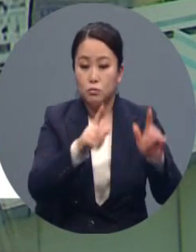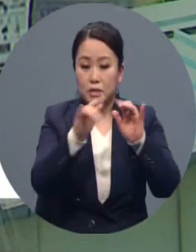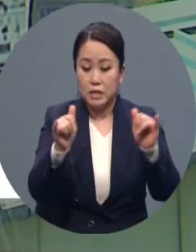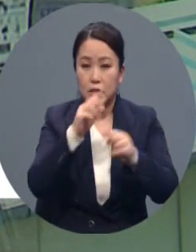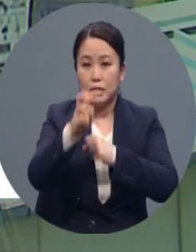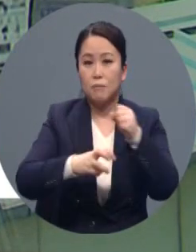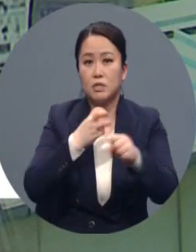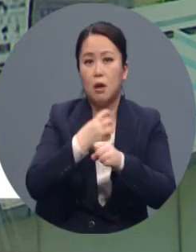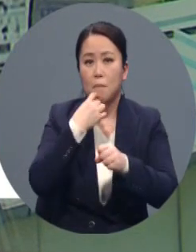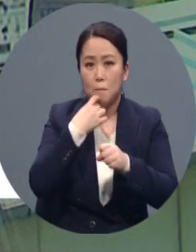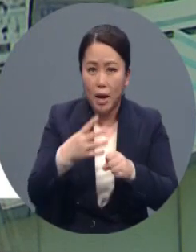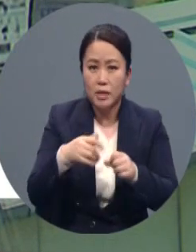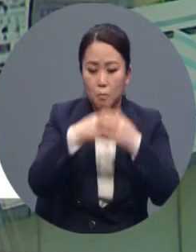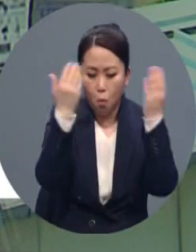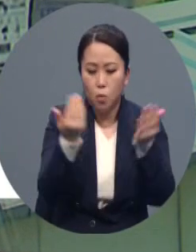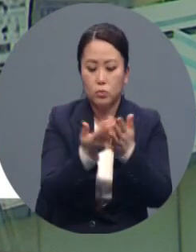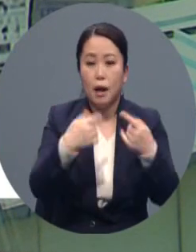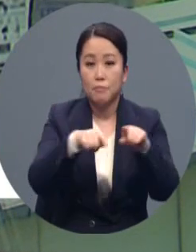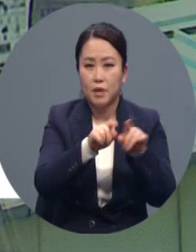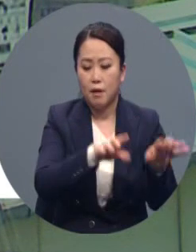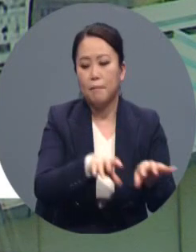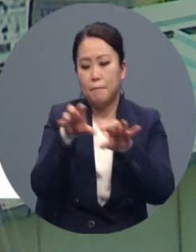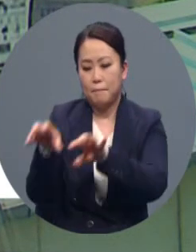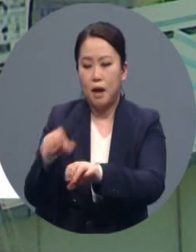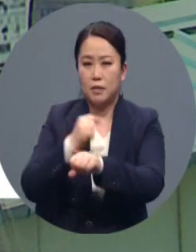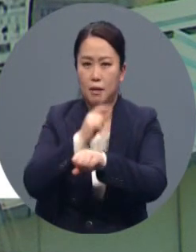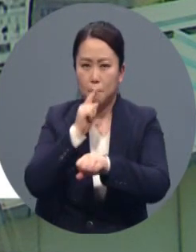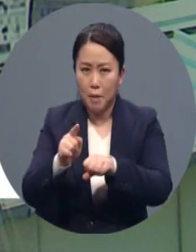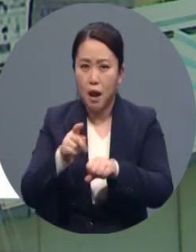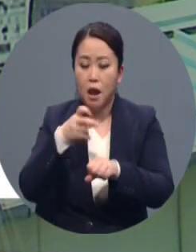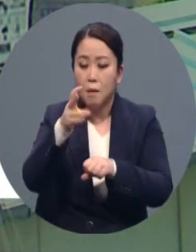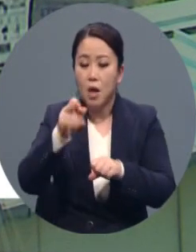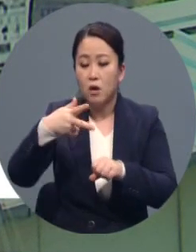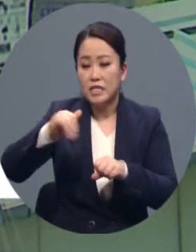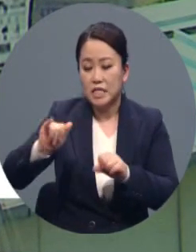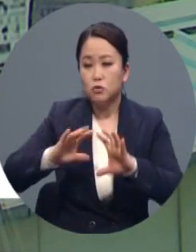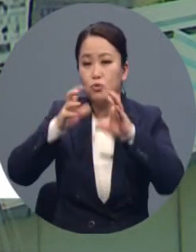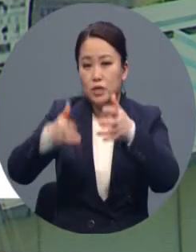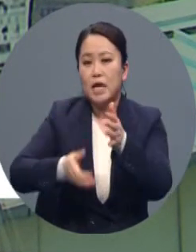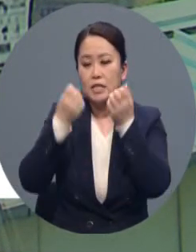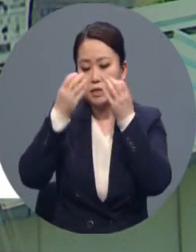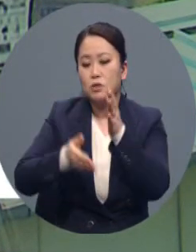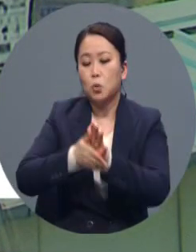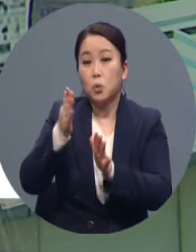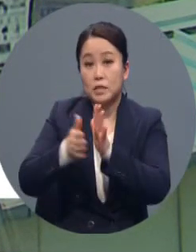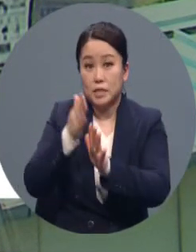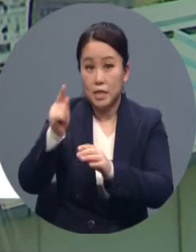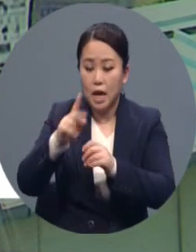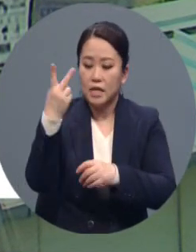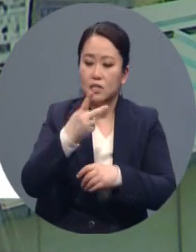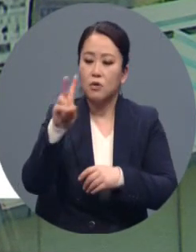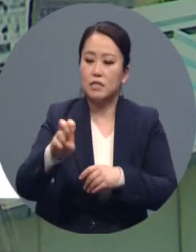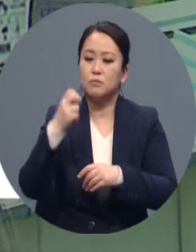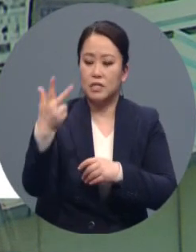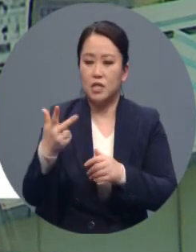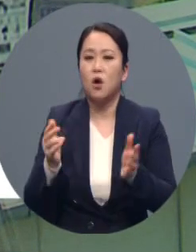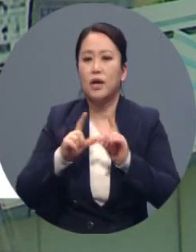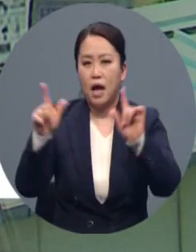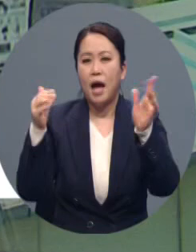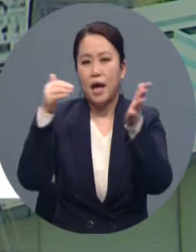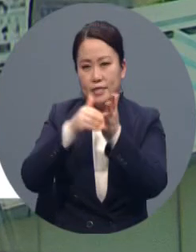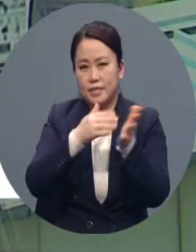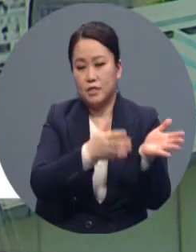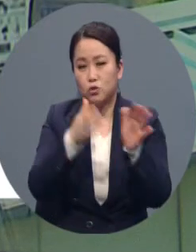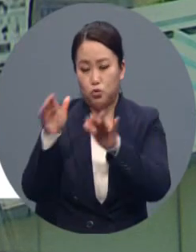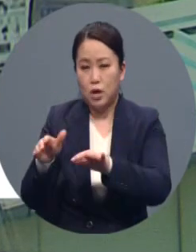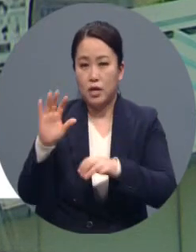했습니다. 늦어도 2027년까지는 명지국제신도시에 이주할 예정인데요. 부산시는 이후 이곳을 쓰레기 처리